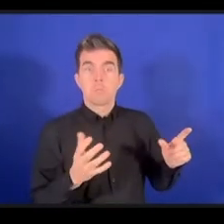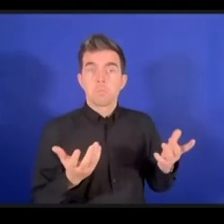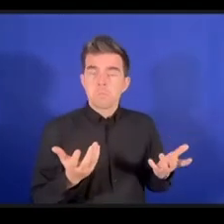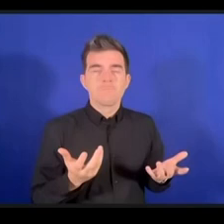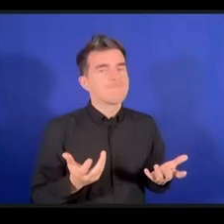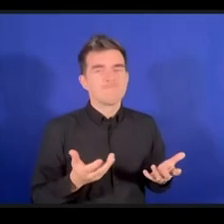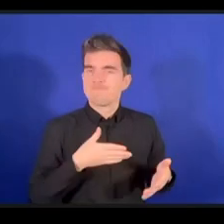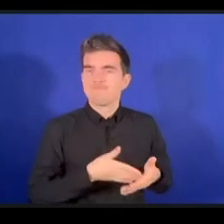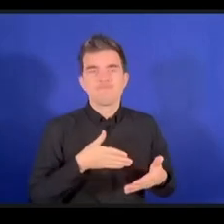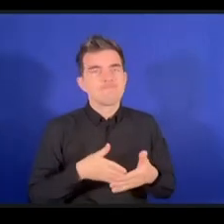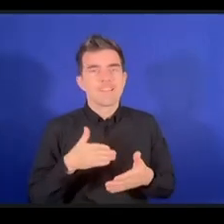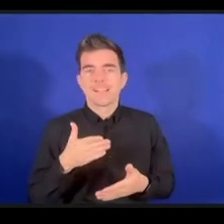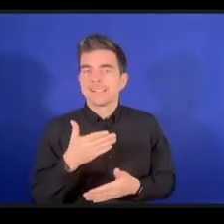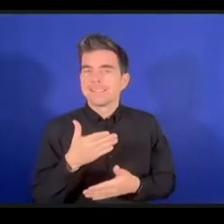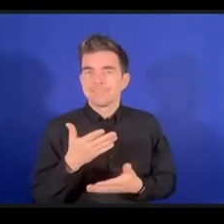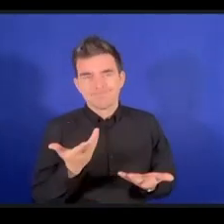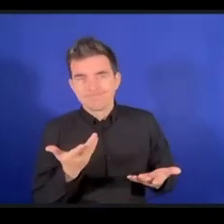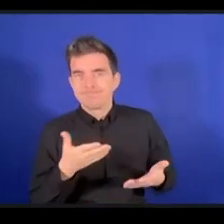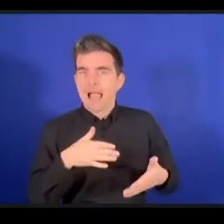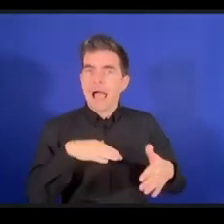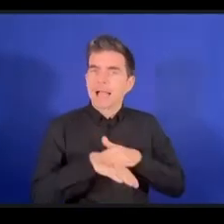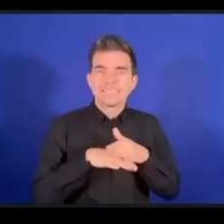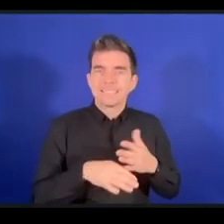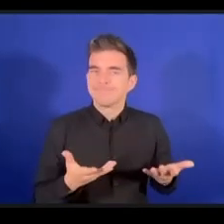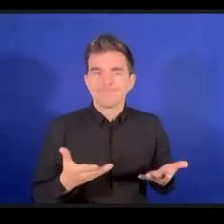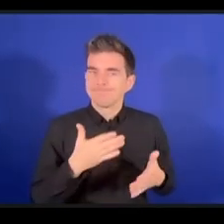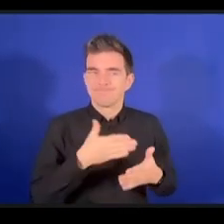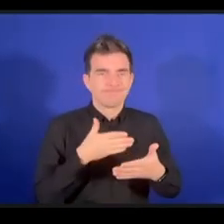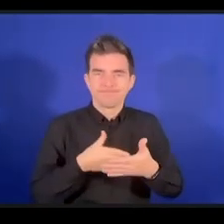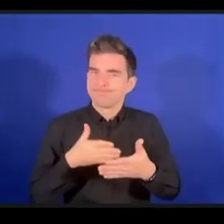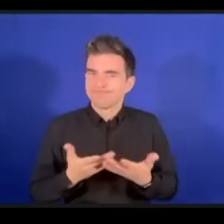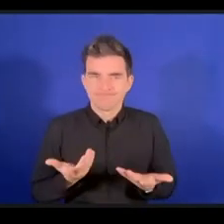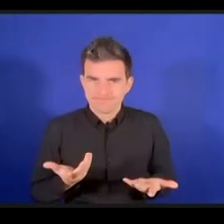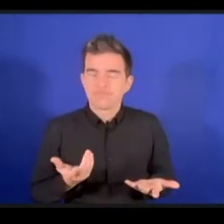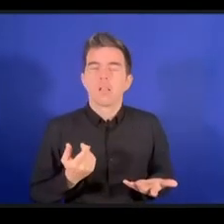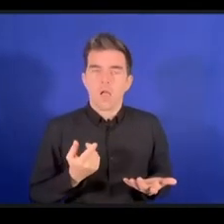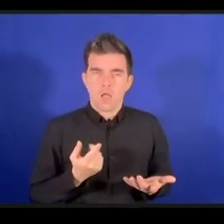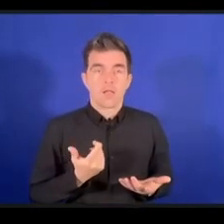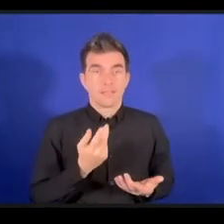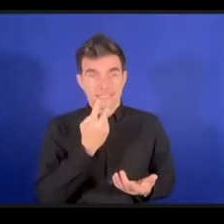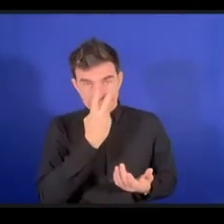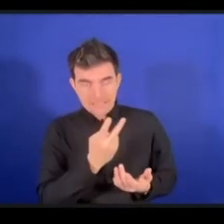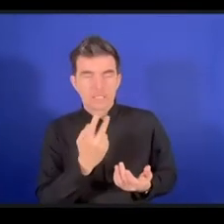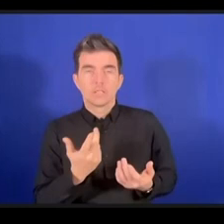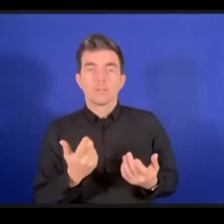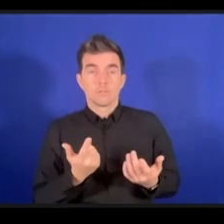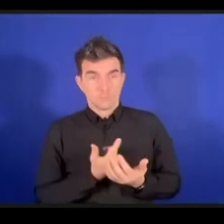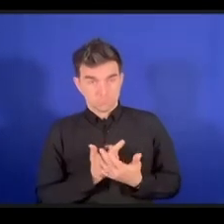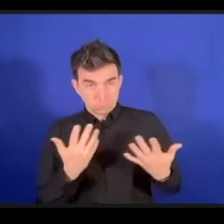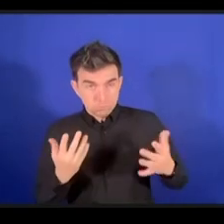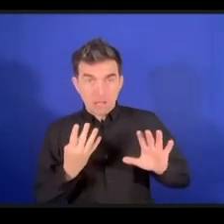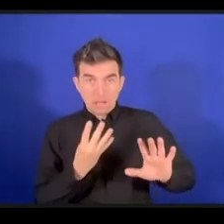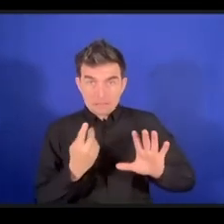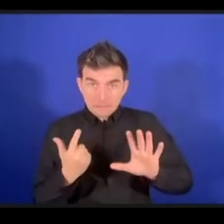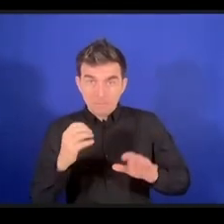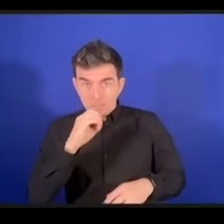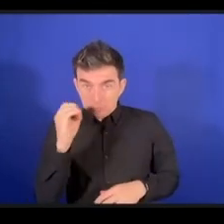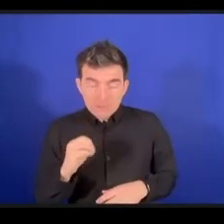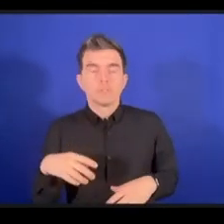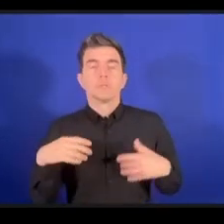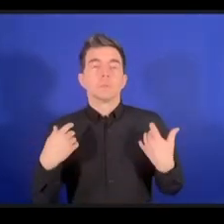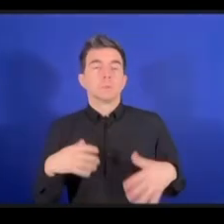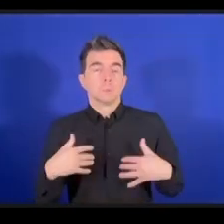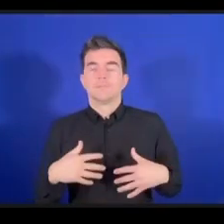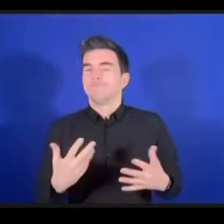在这样的情况下呢，我们真的是还有很多的未尽之业，才能够真正的去弥合